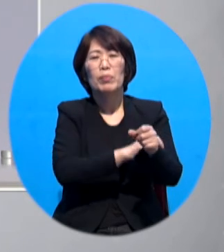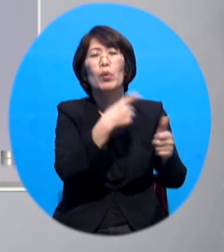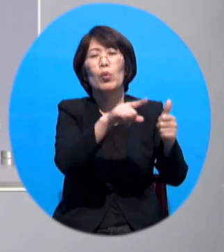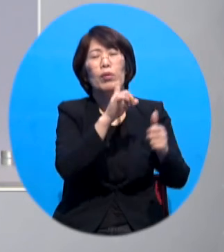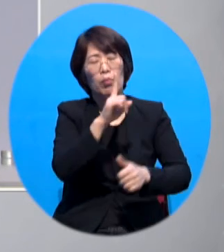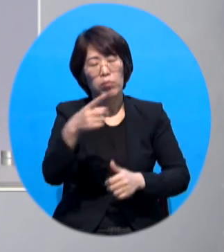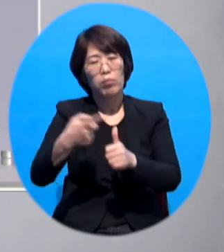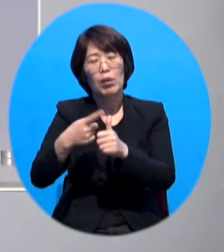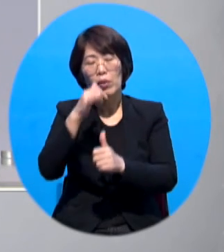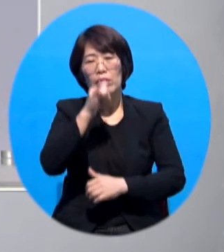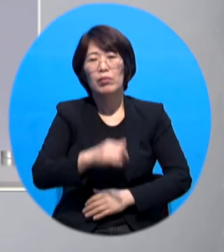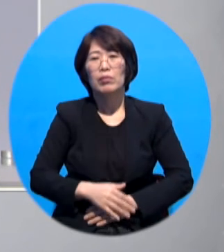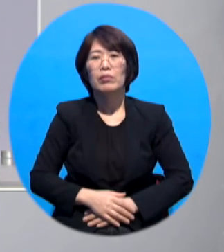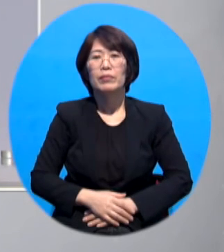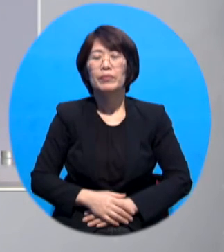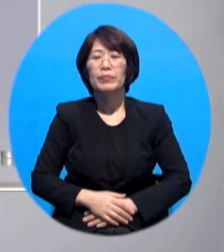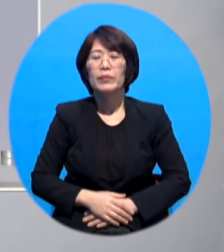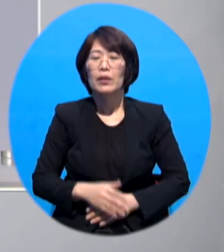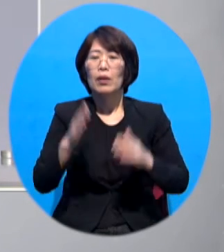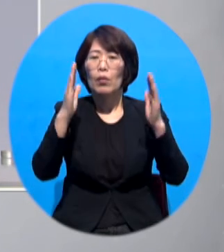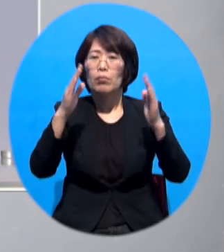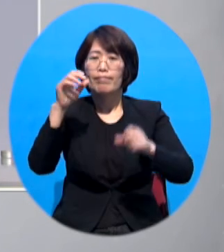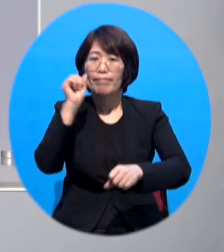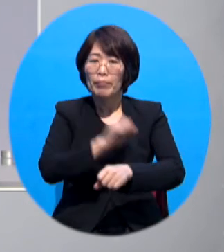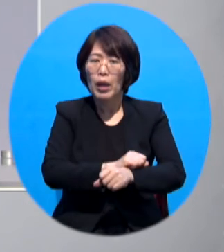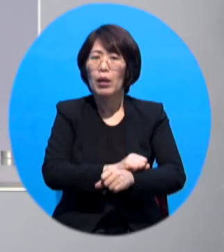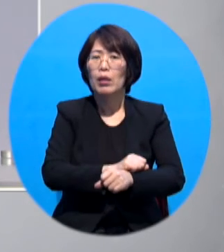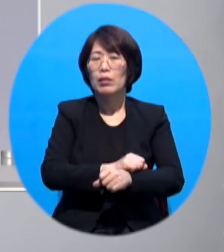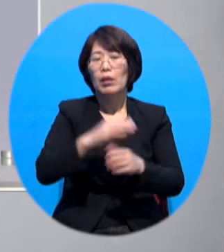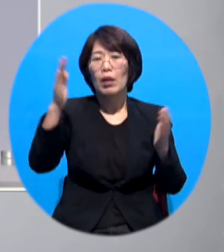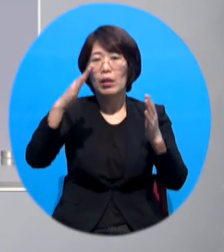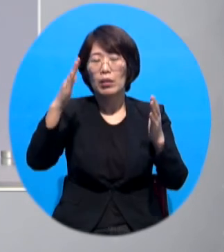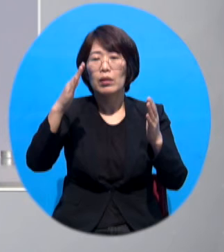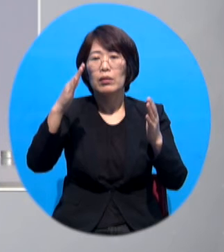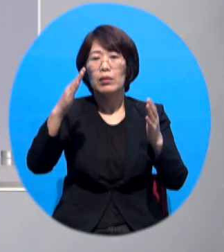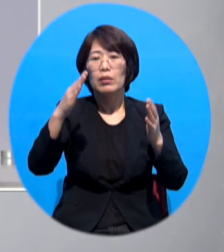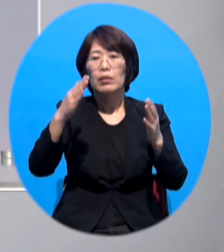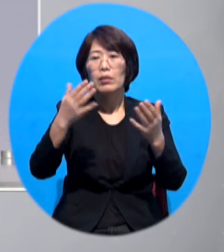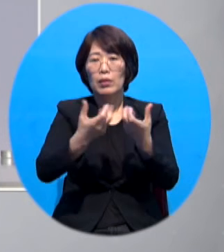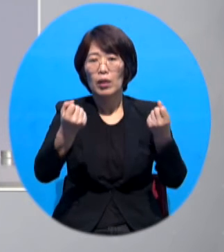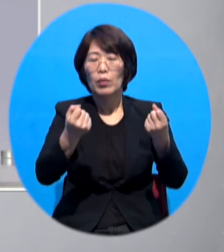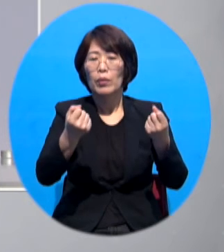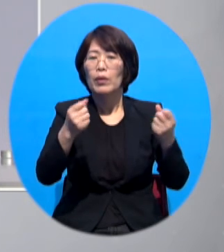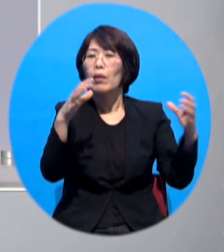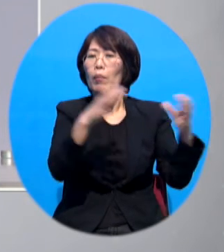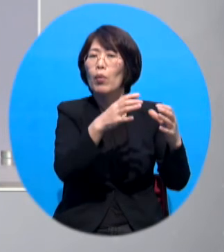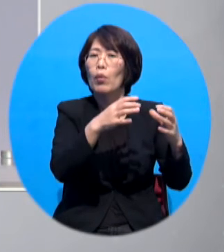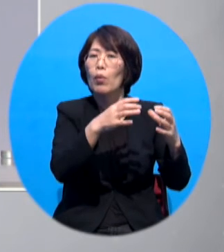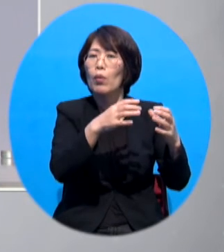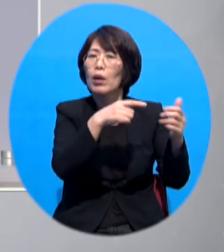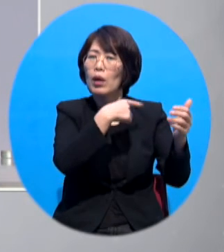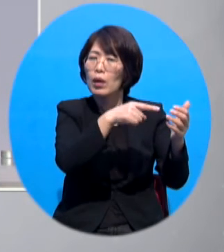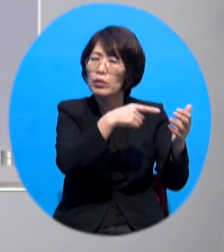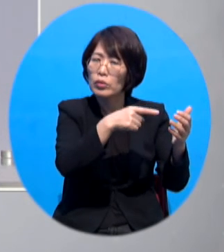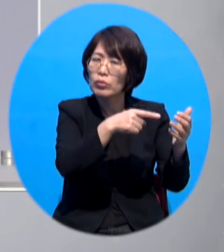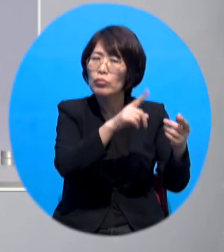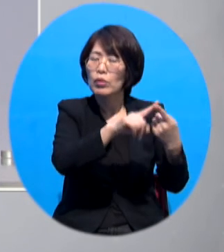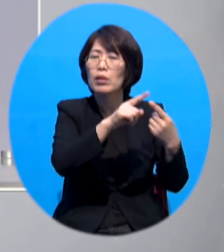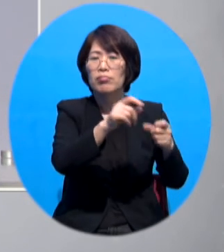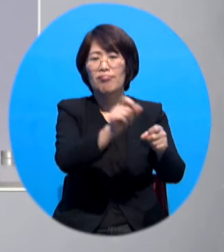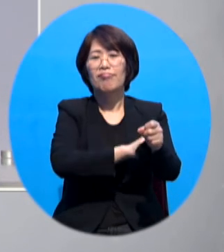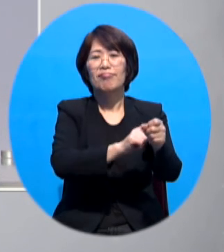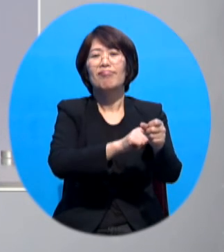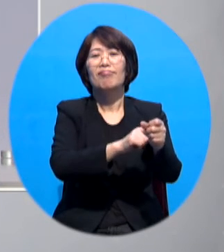권리장전 해보면 공부를 잘하는 아이들을 따로 모으는 수월성 교육에 대해서 소수 특권 교육이라고 표현했기 때문에 제가 그 우 수고